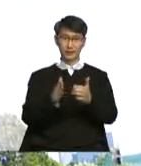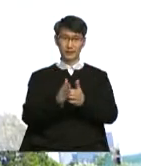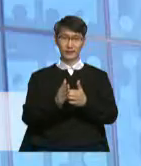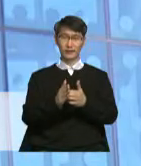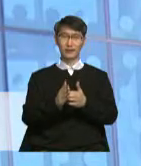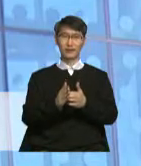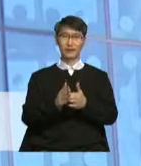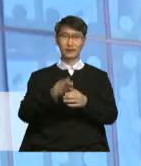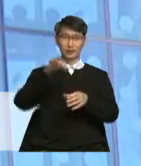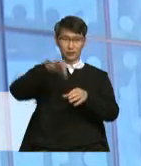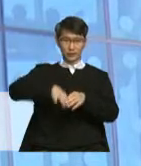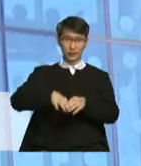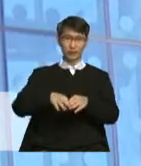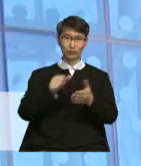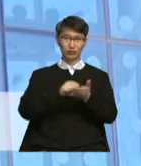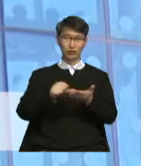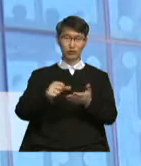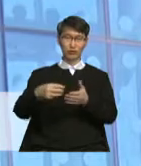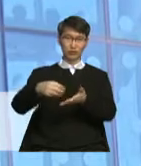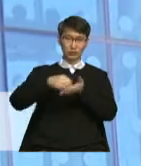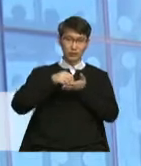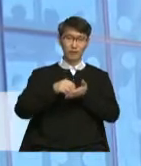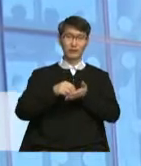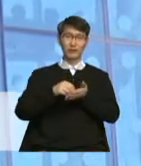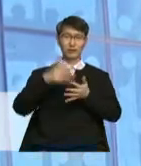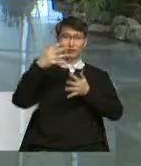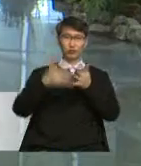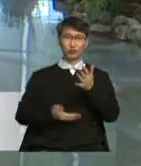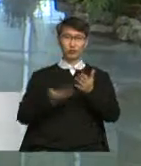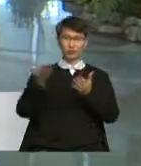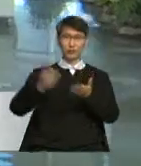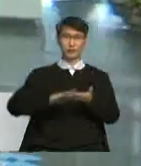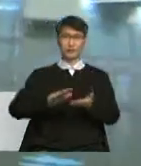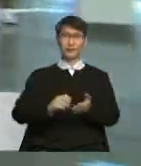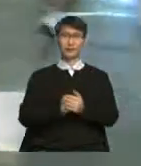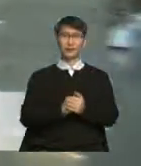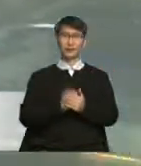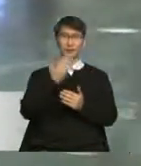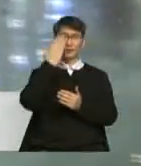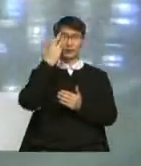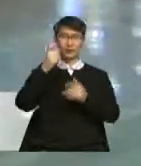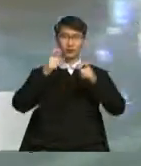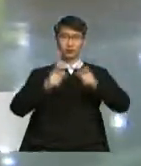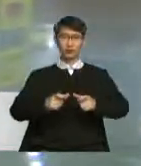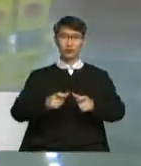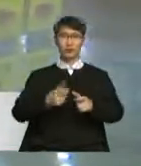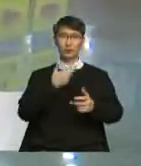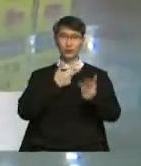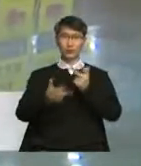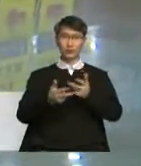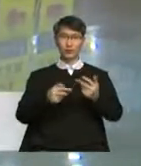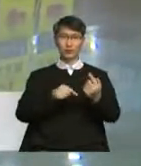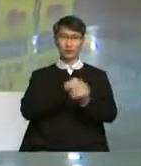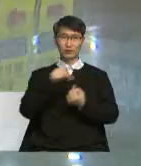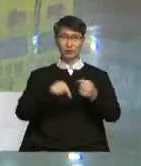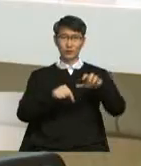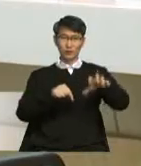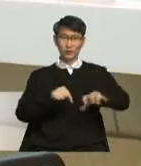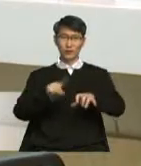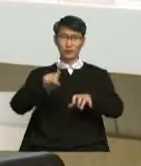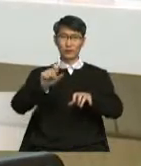캠페인의 성금 이나 성품을 접수하면 기부 영수증 이 발급됩니다 용산구는 구청 복지정책과 와